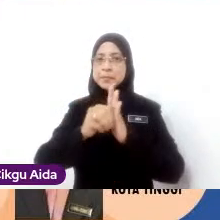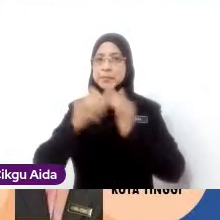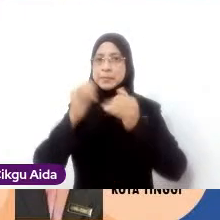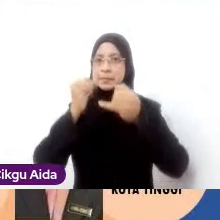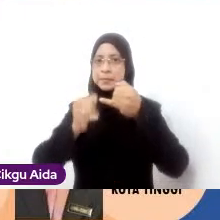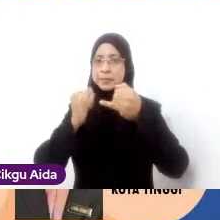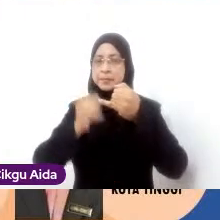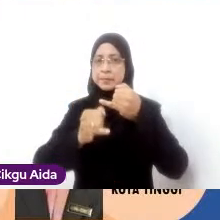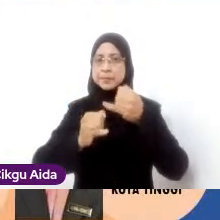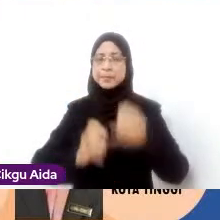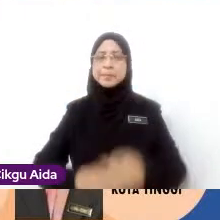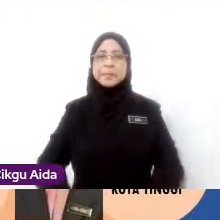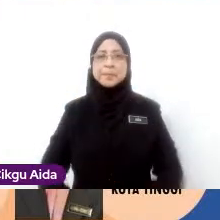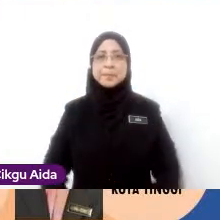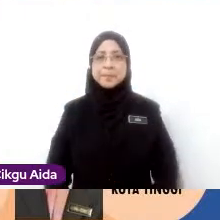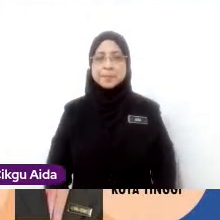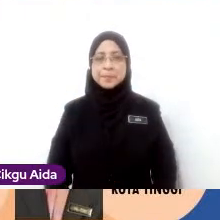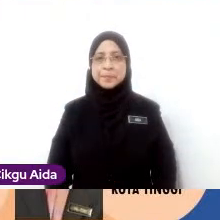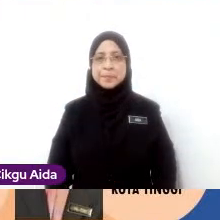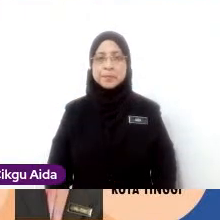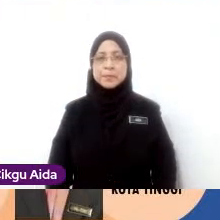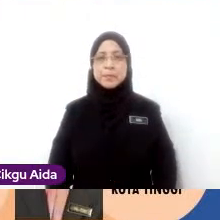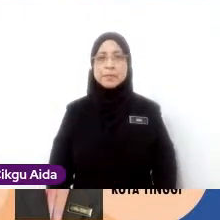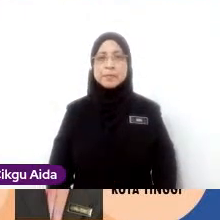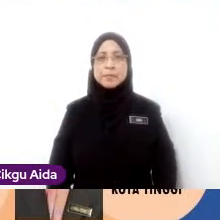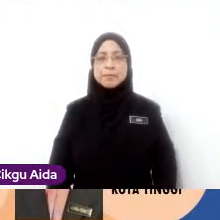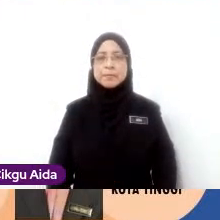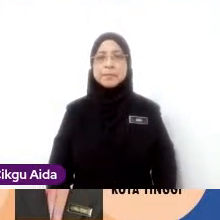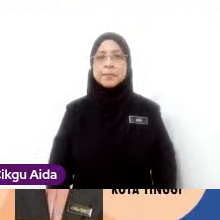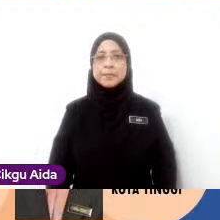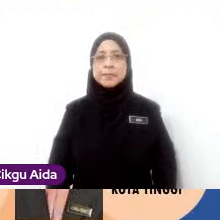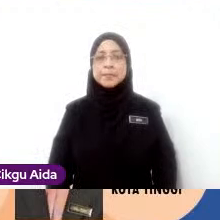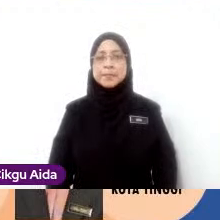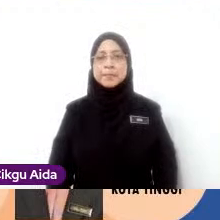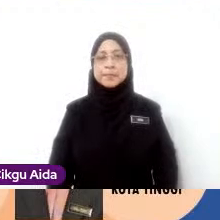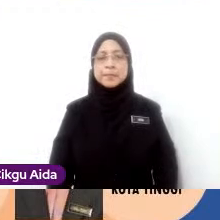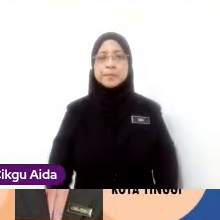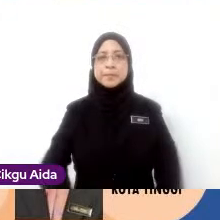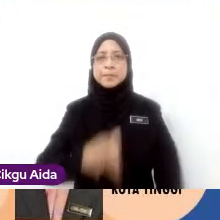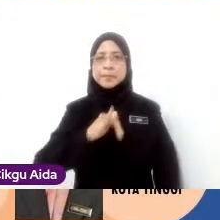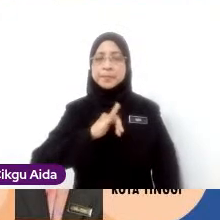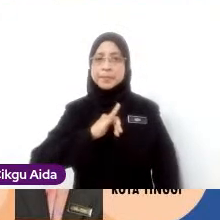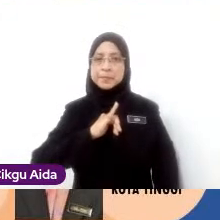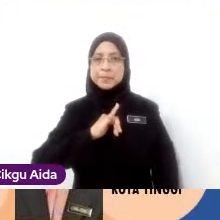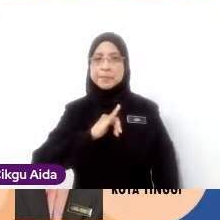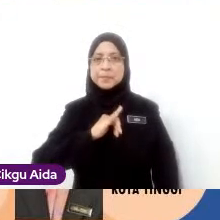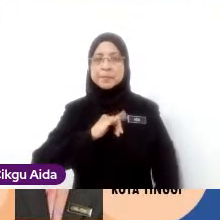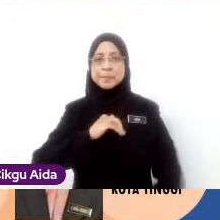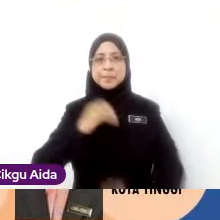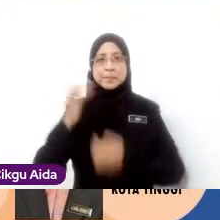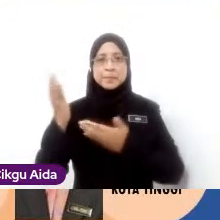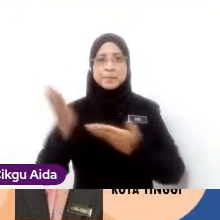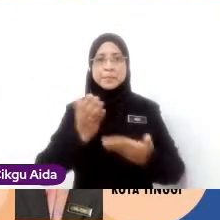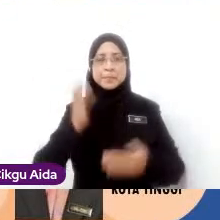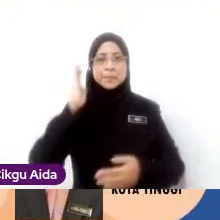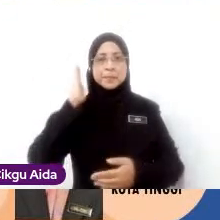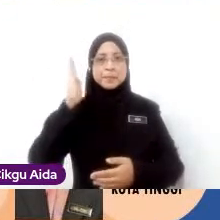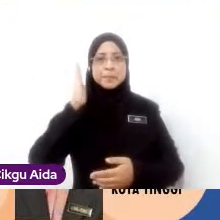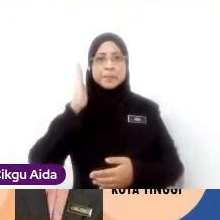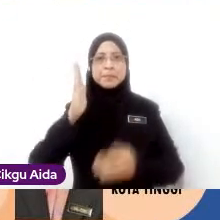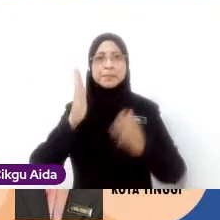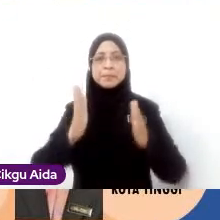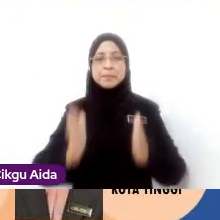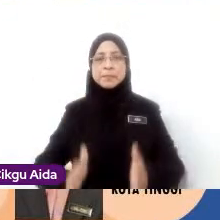sesi. Bagi pihak program juga, saya mengalu-alukan penceramah kita yang kelima